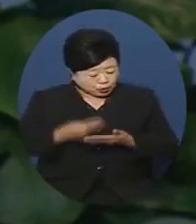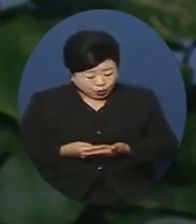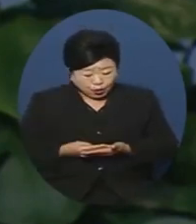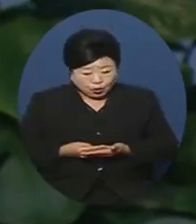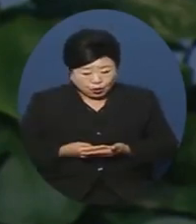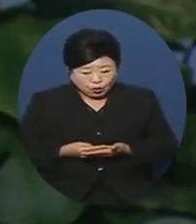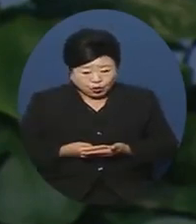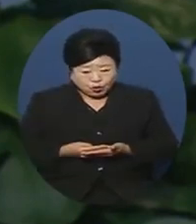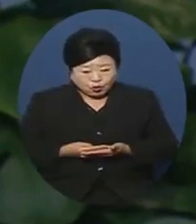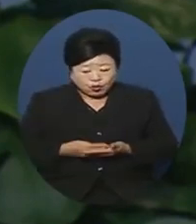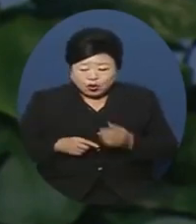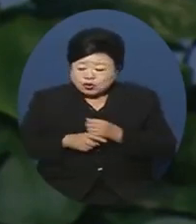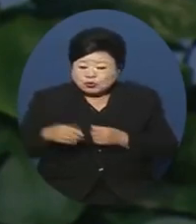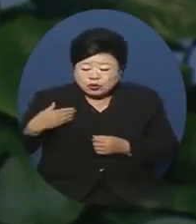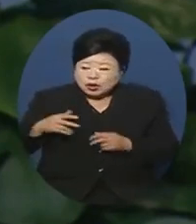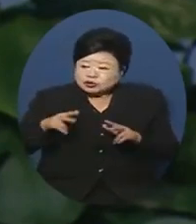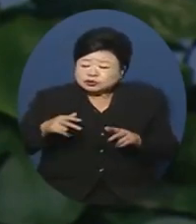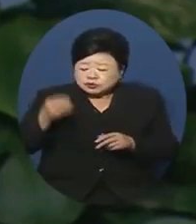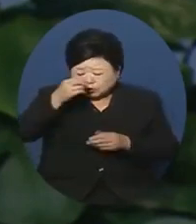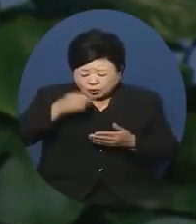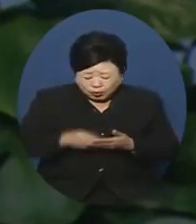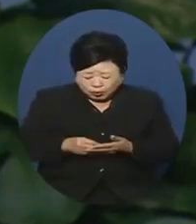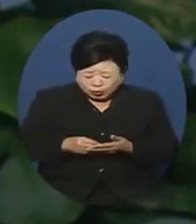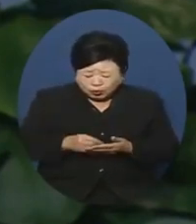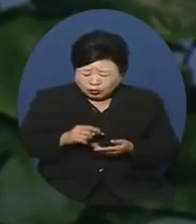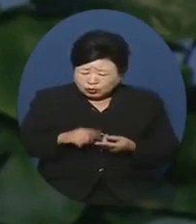졸도한 것을 모릅니다. 지금도 모릅니다.